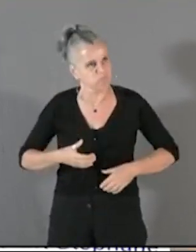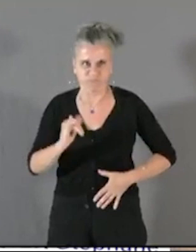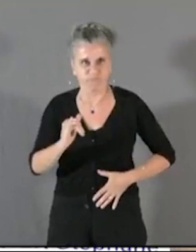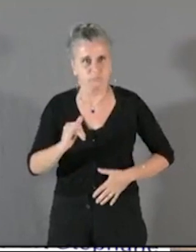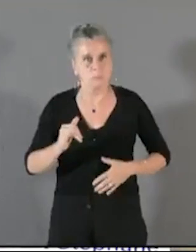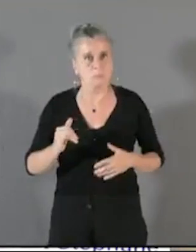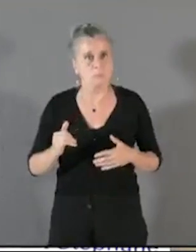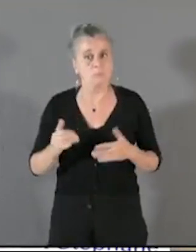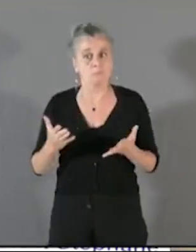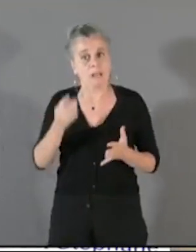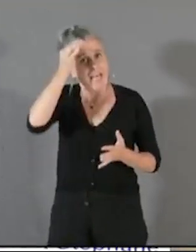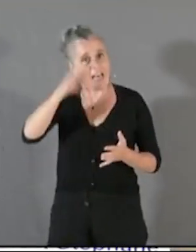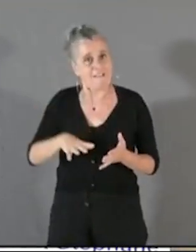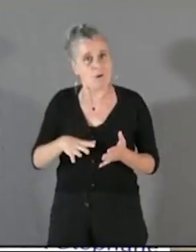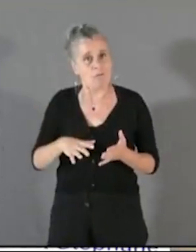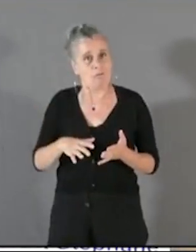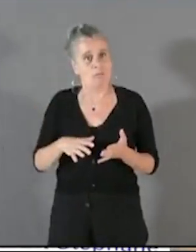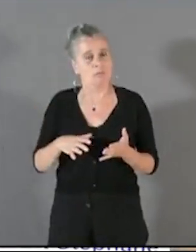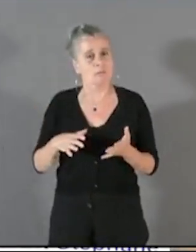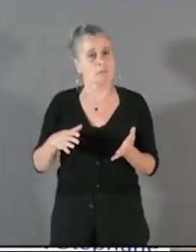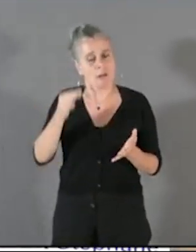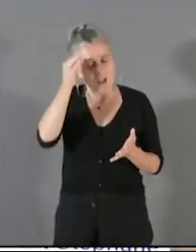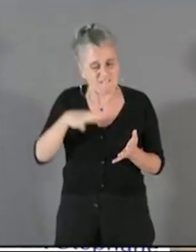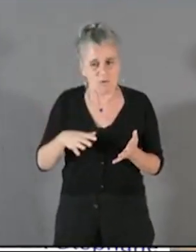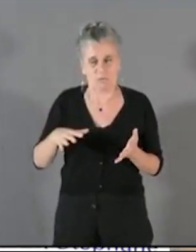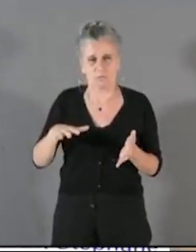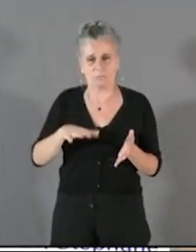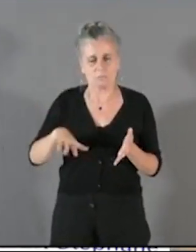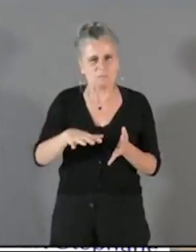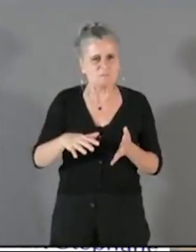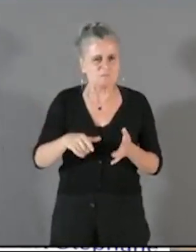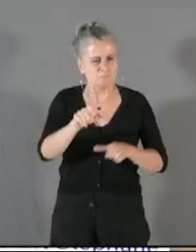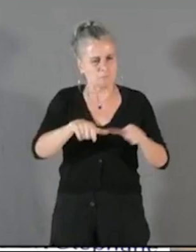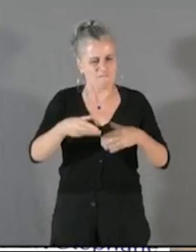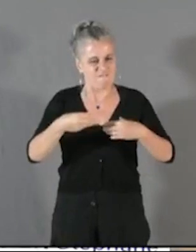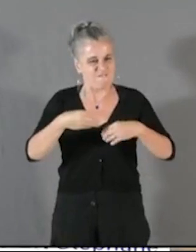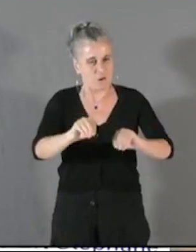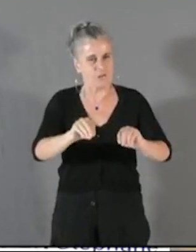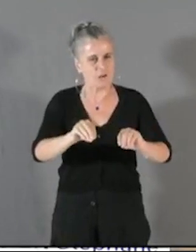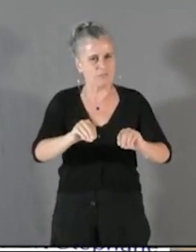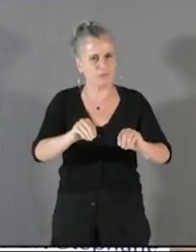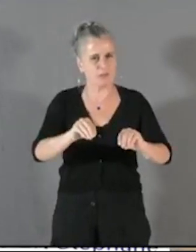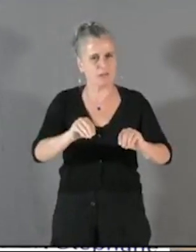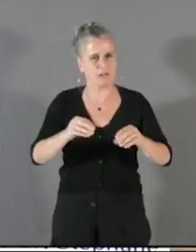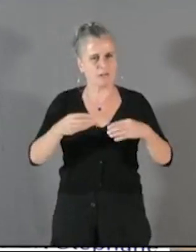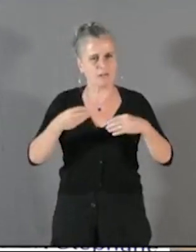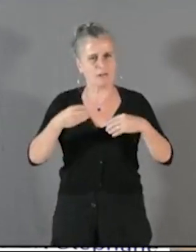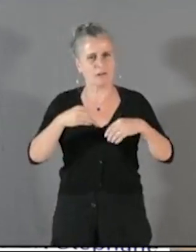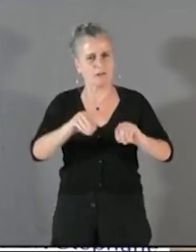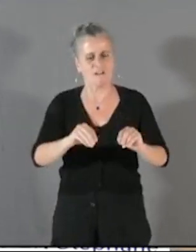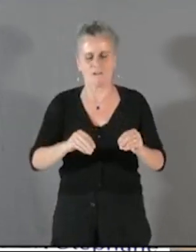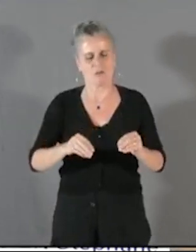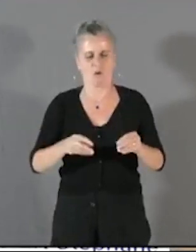de marché et de vendeur informel. Il fallait oser quand même. Parce qu'on sait depuis quelques années déjà que les